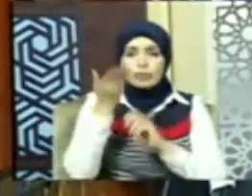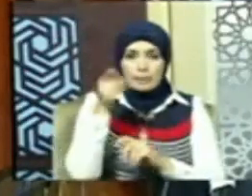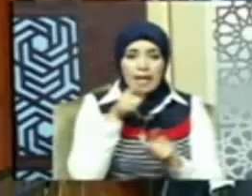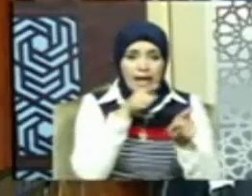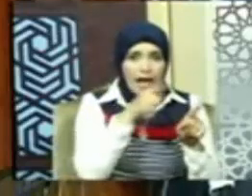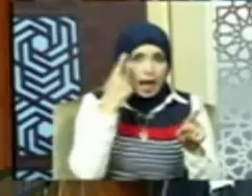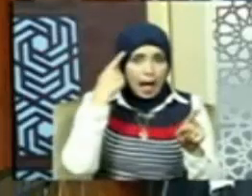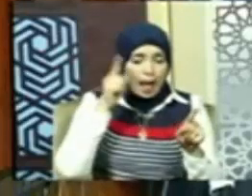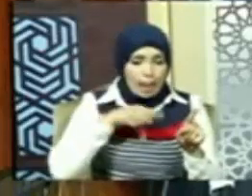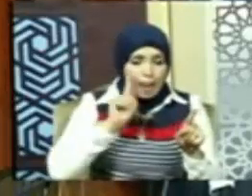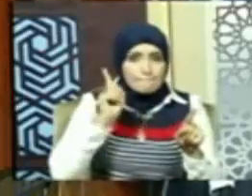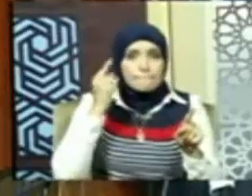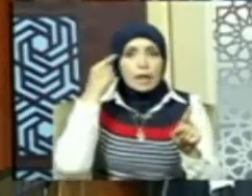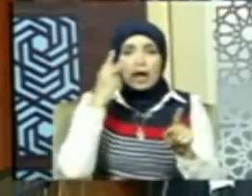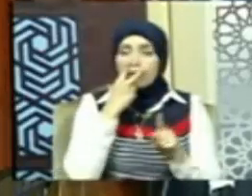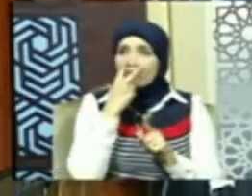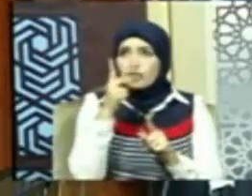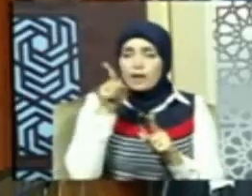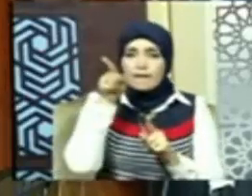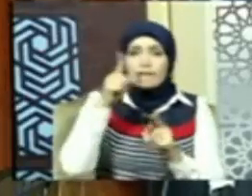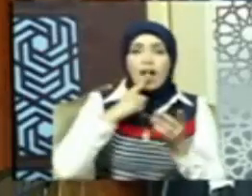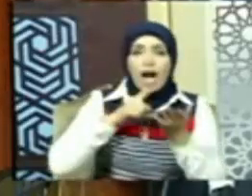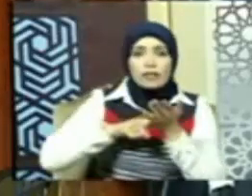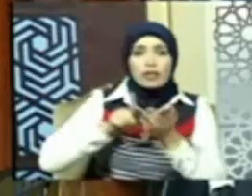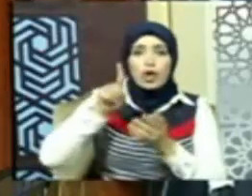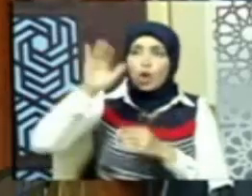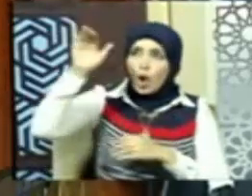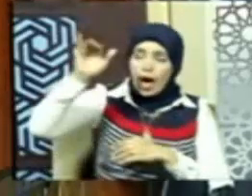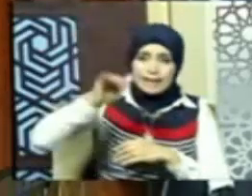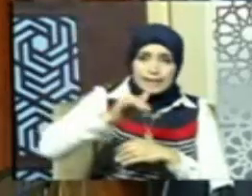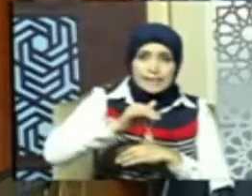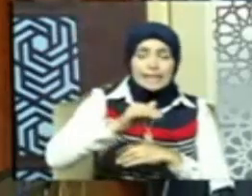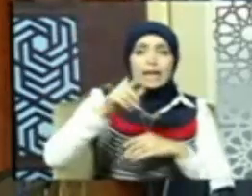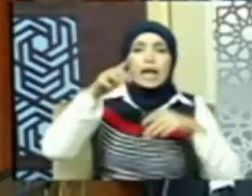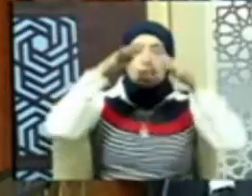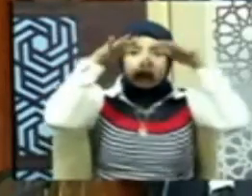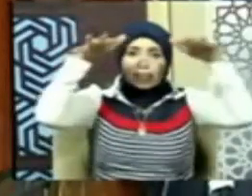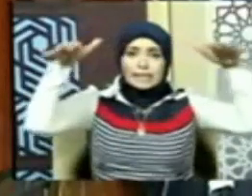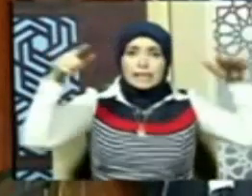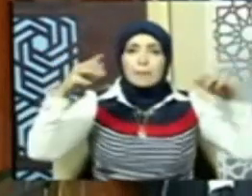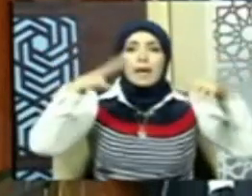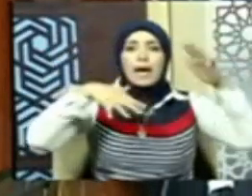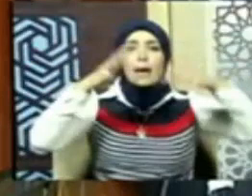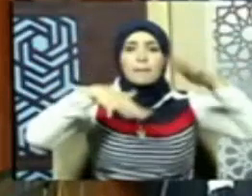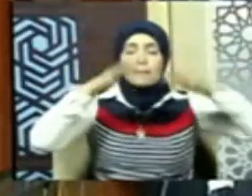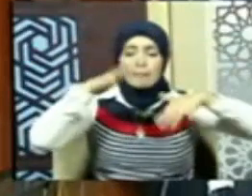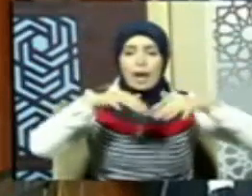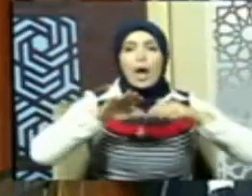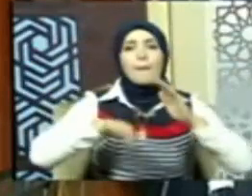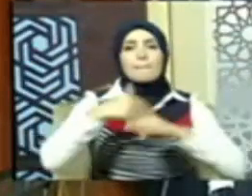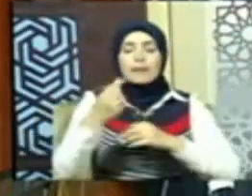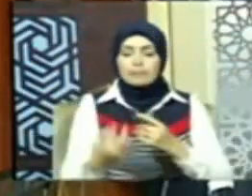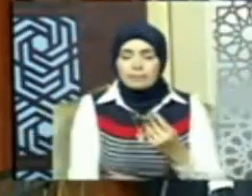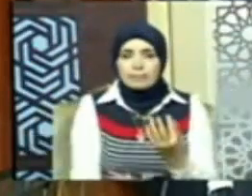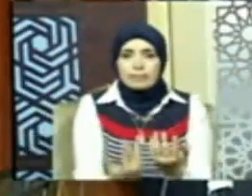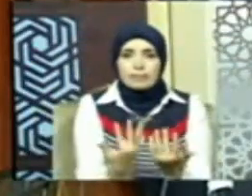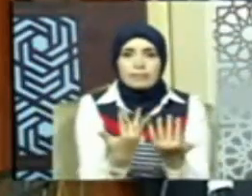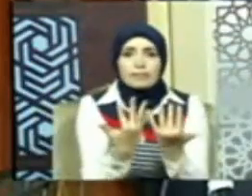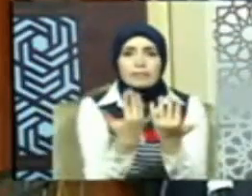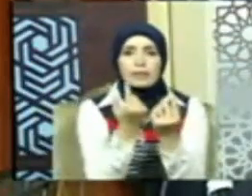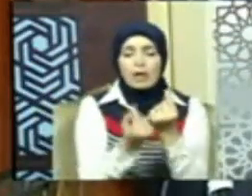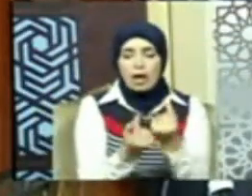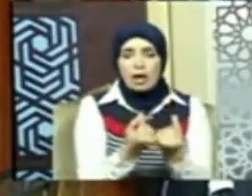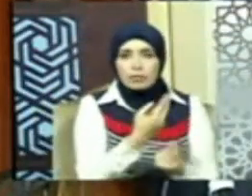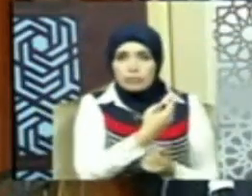الله أنزل من السماء ماء فأخرجنا به ثمرات مختلفا ألوانها